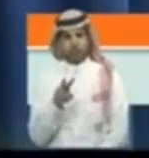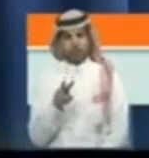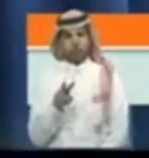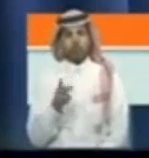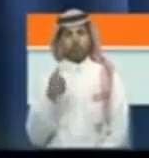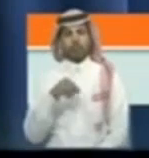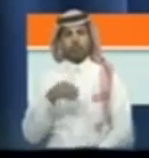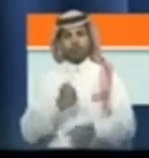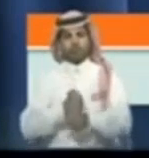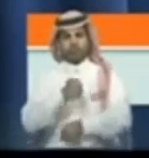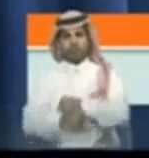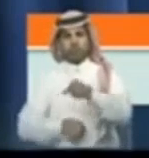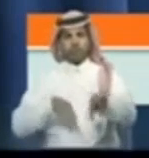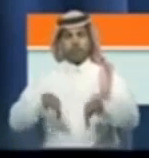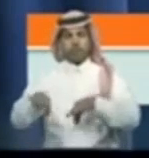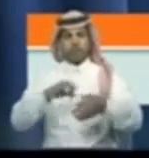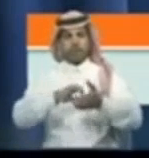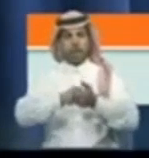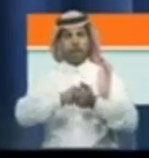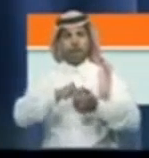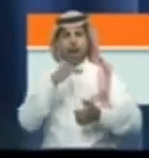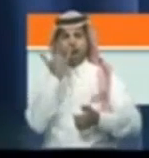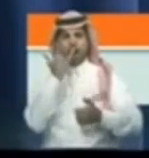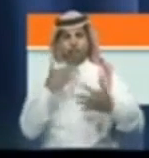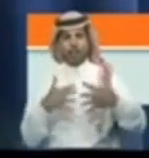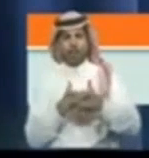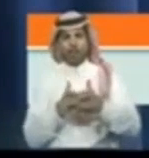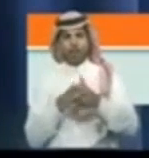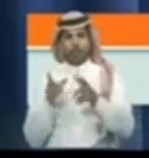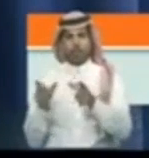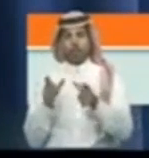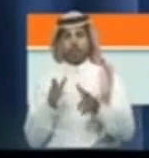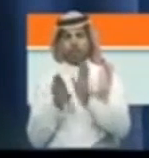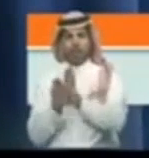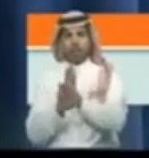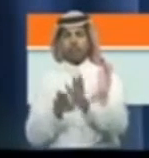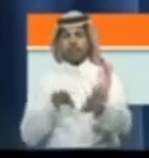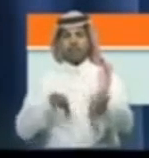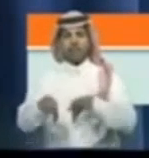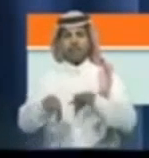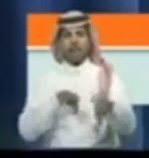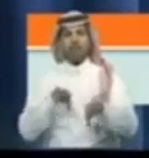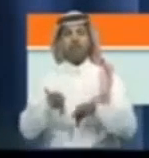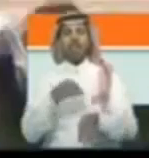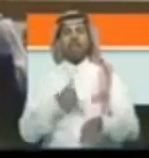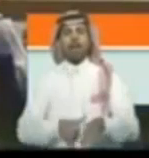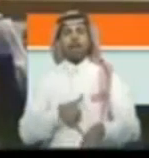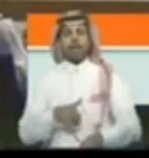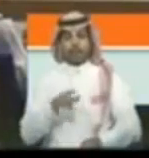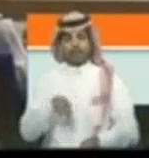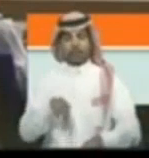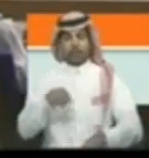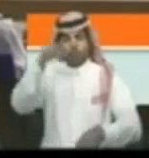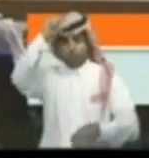الجهود السياسية تستمر من قيادة القوات المشتركة للتحالف وأيضا من الدول الراعية والداعمة للحل السياسي في اليمن، في الوقت الذي تقوم